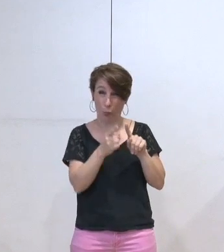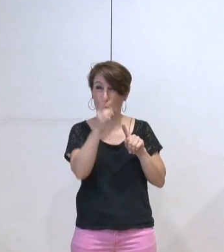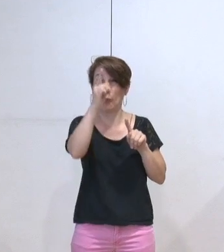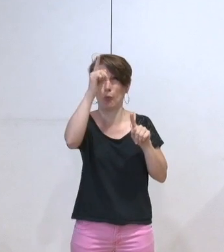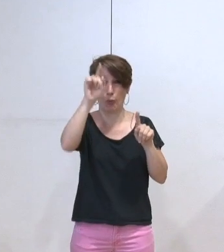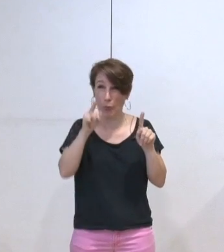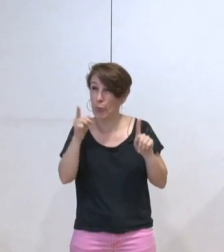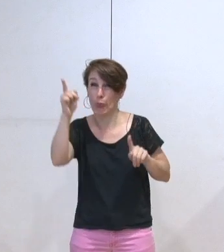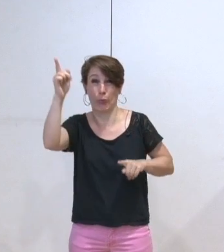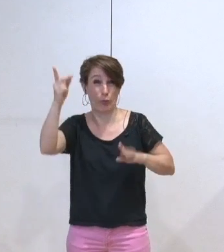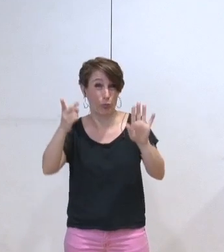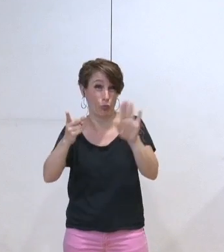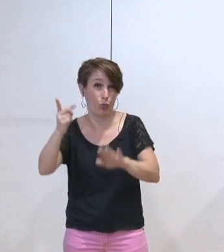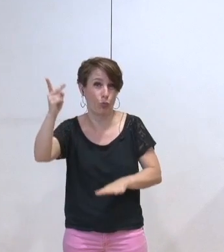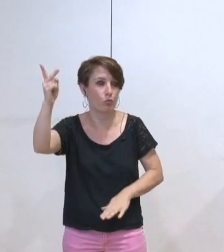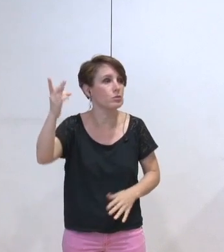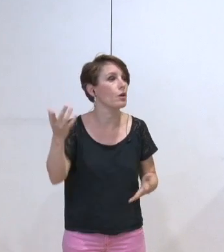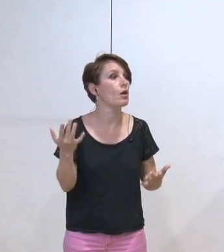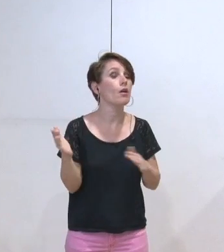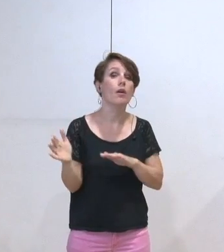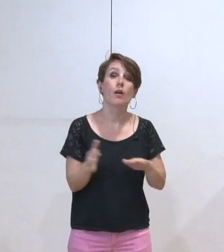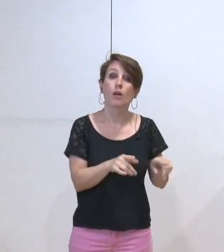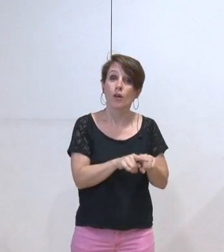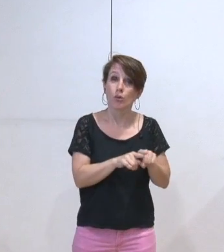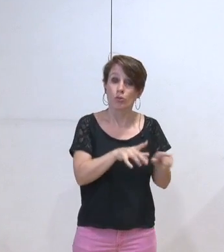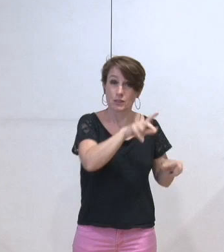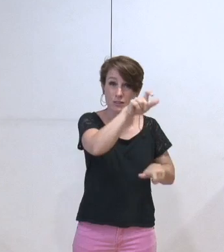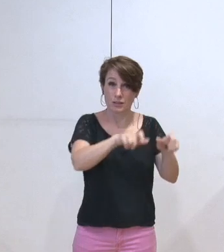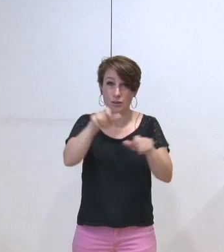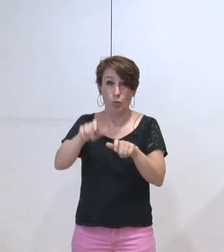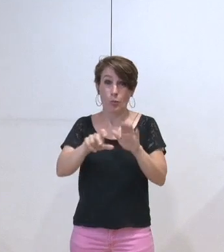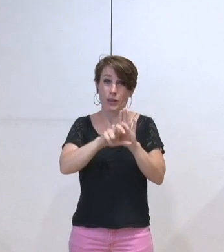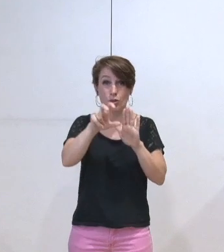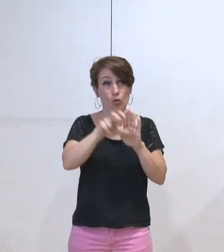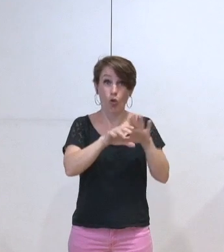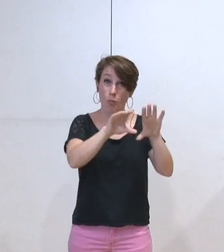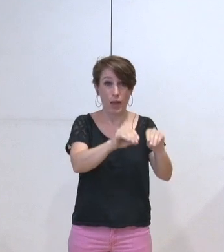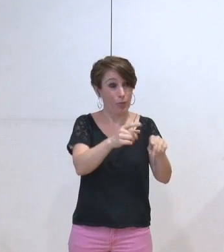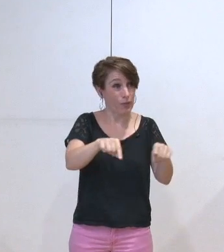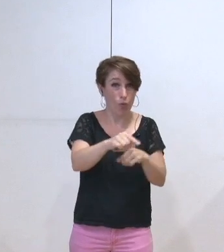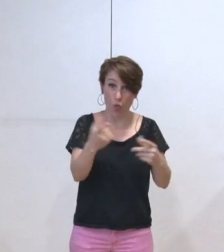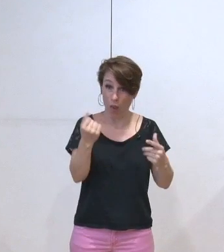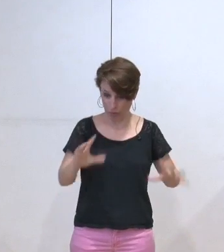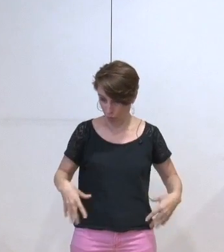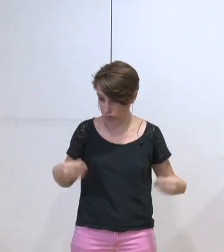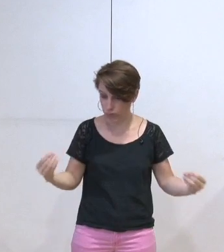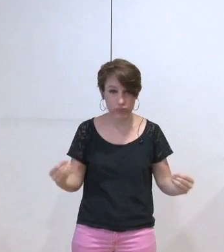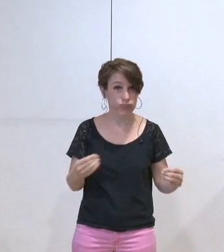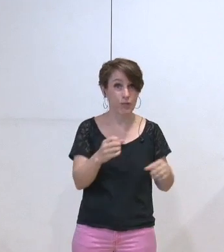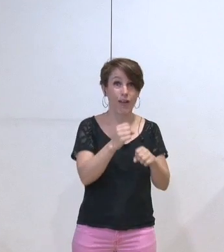alors aussi que trop de grenoblois n'ont pas ou non plus les moyens de partir en vacances et qu'un bidonville